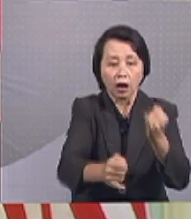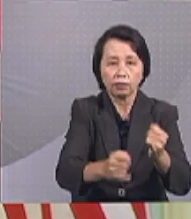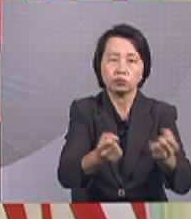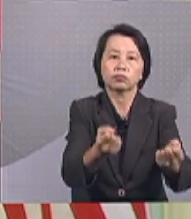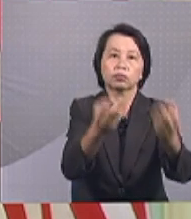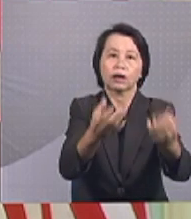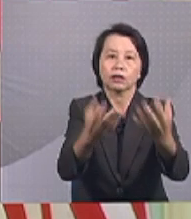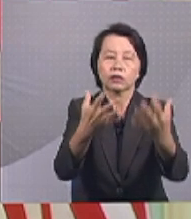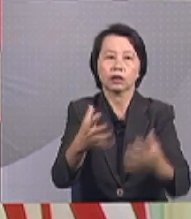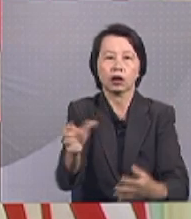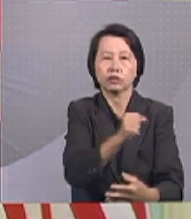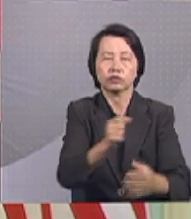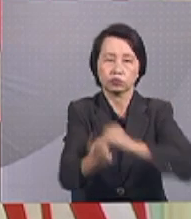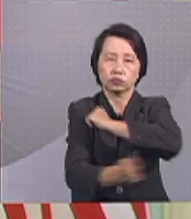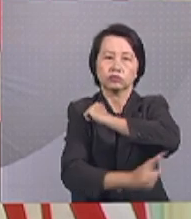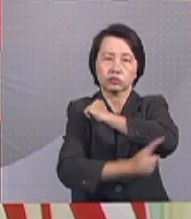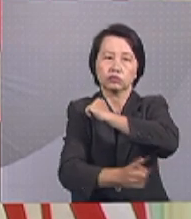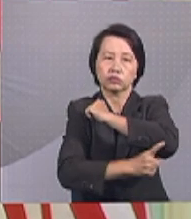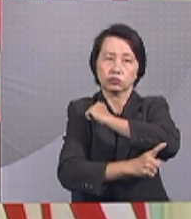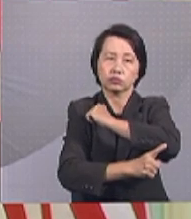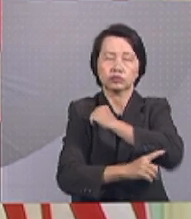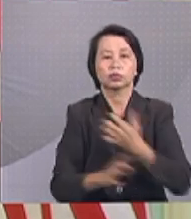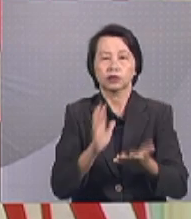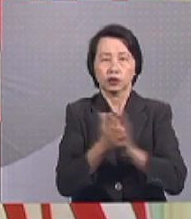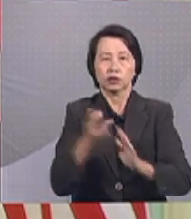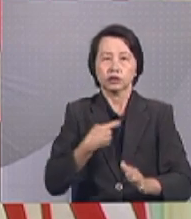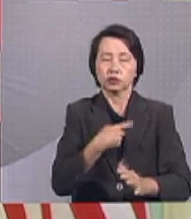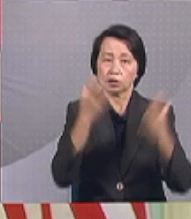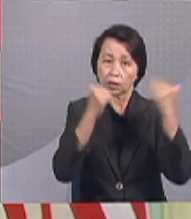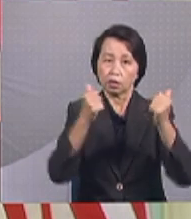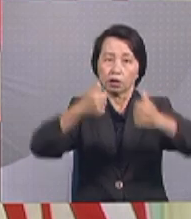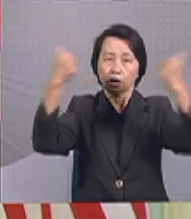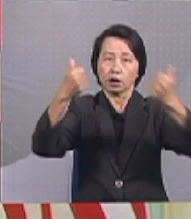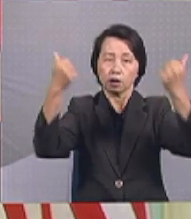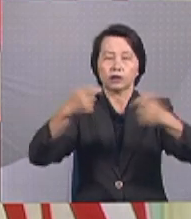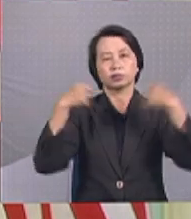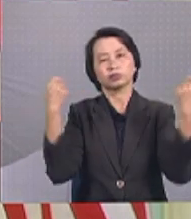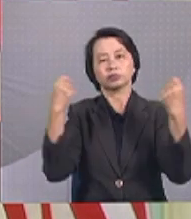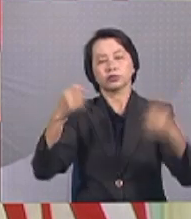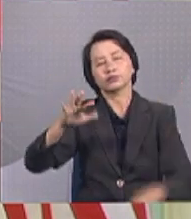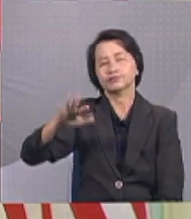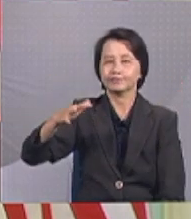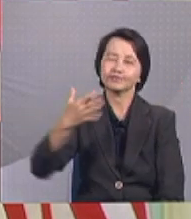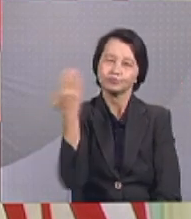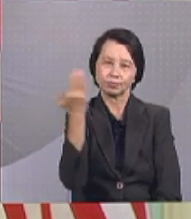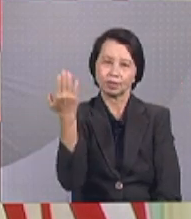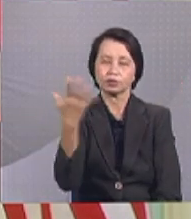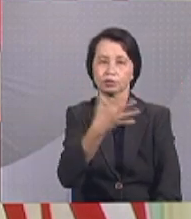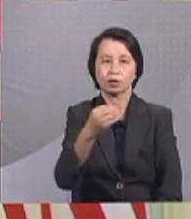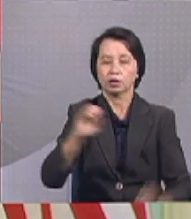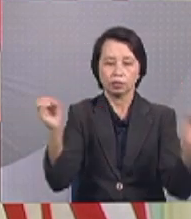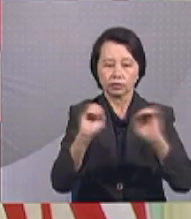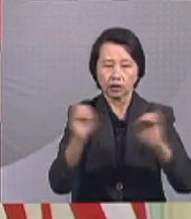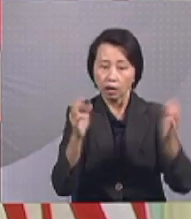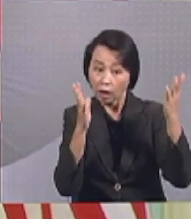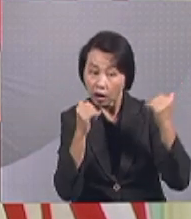yang diambil tindakan. Kita harap hari raya disambut dengan secara sederhana dan tidak ada